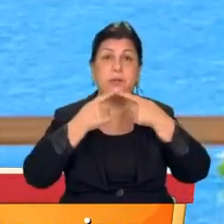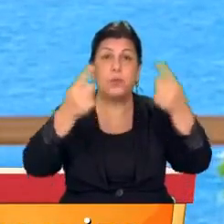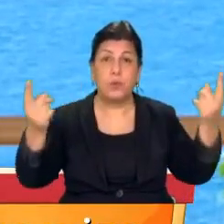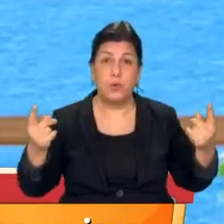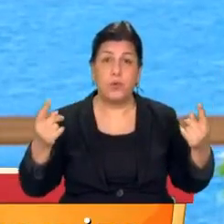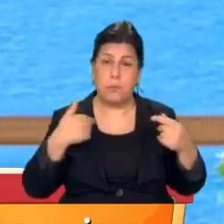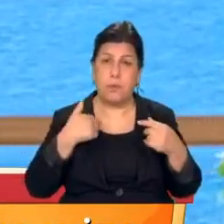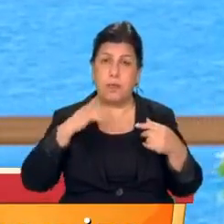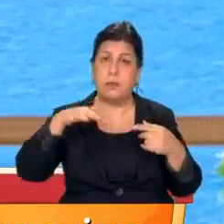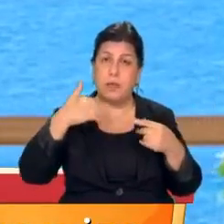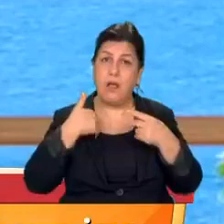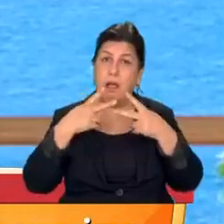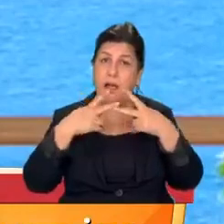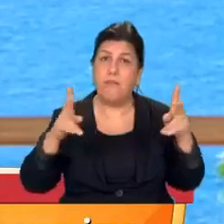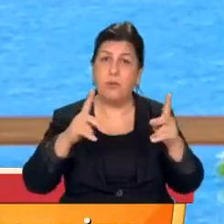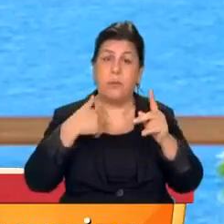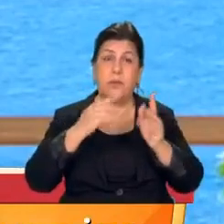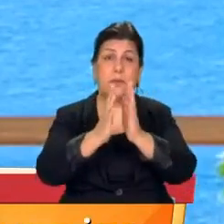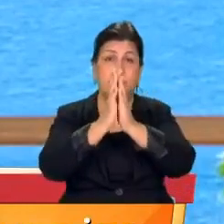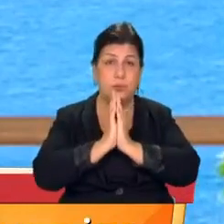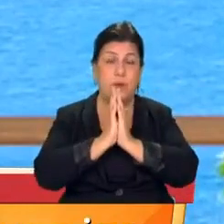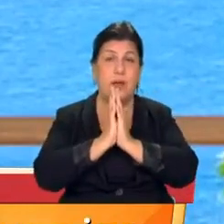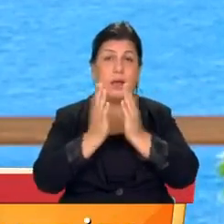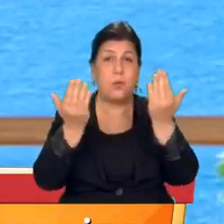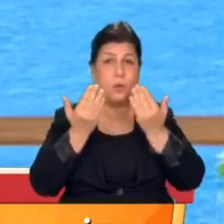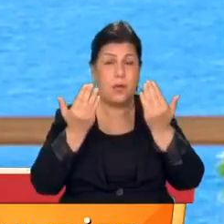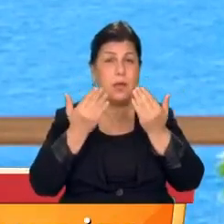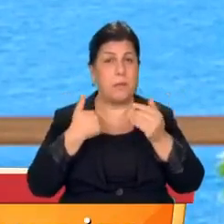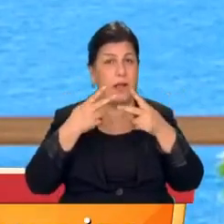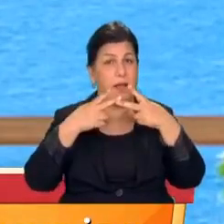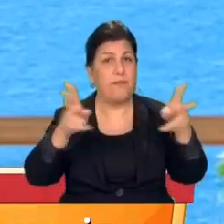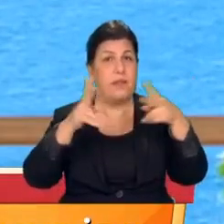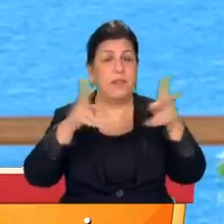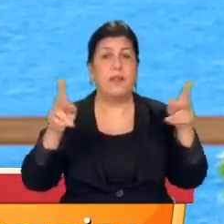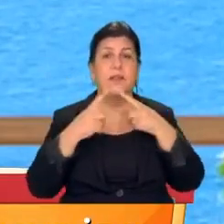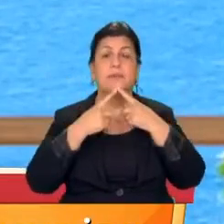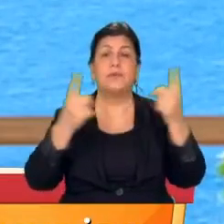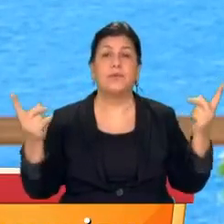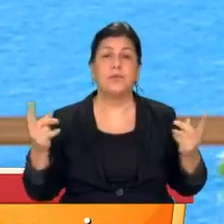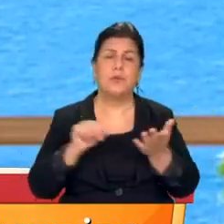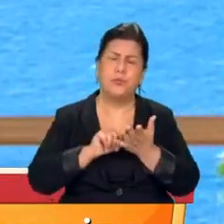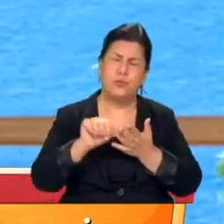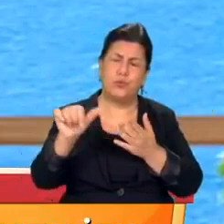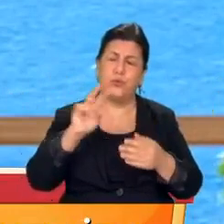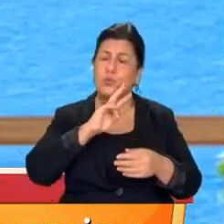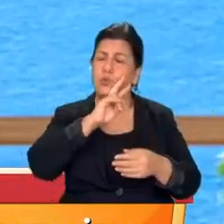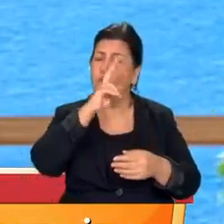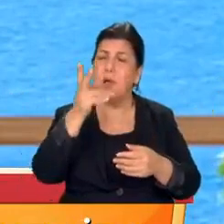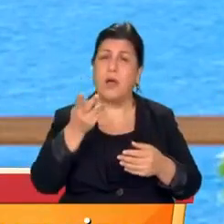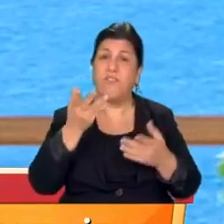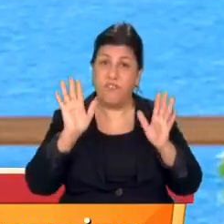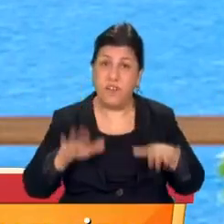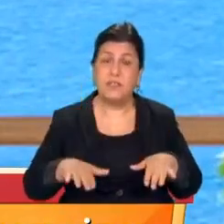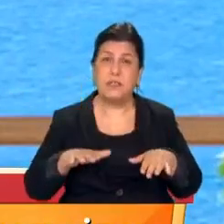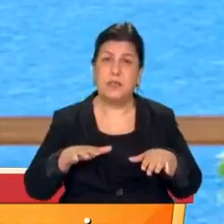yağfiruz uğur böceği mi Ha İnna Huwallahu Rahim Allah Bütün günahları affeder ve